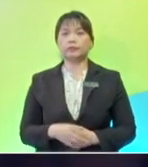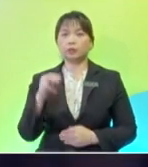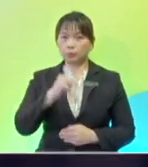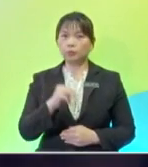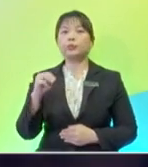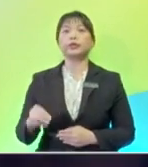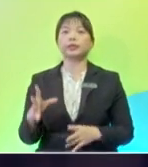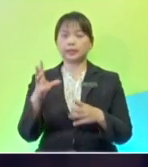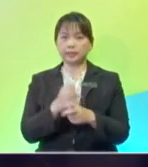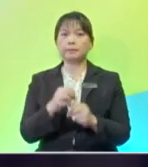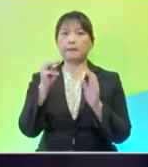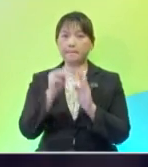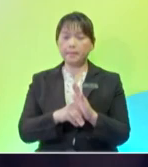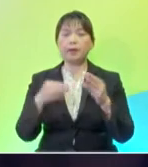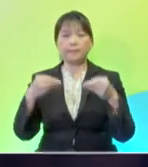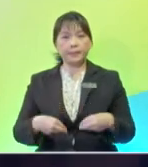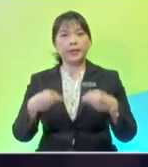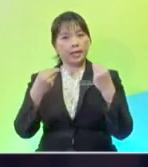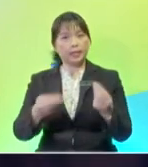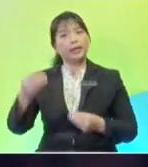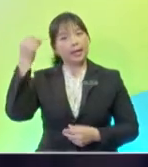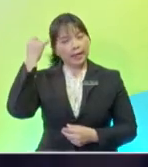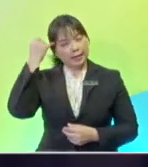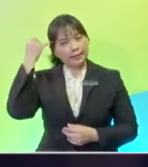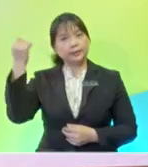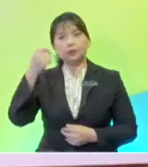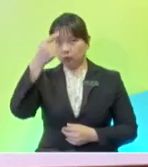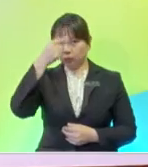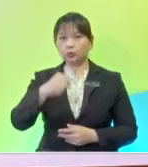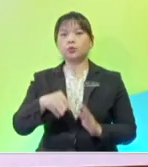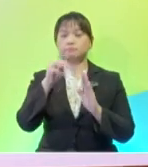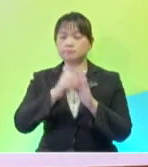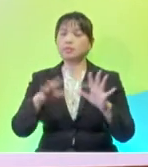memberi ide untuk bercerita banyak